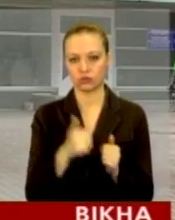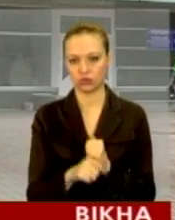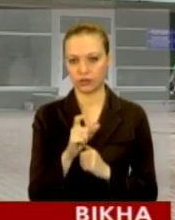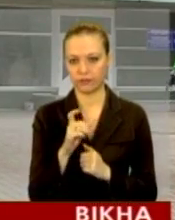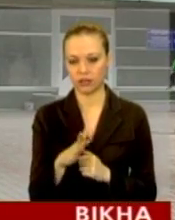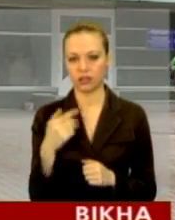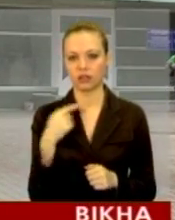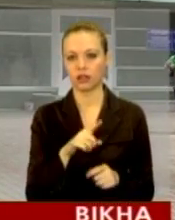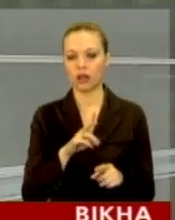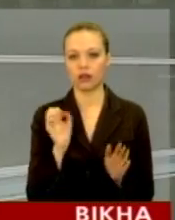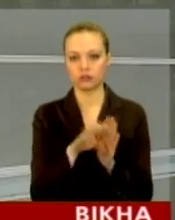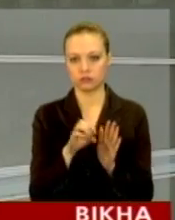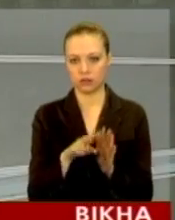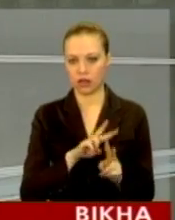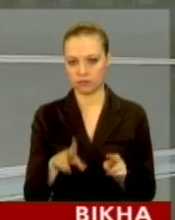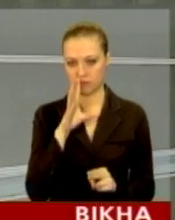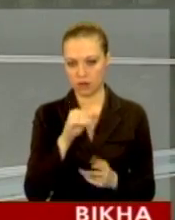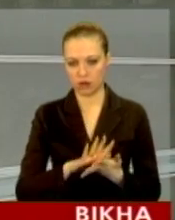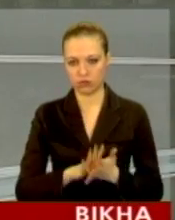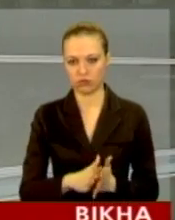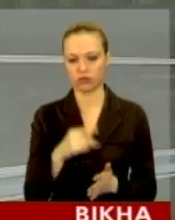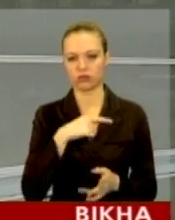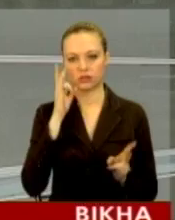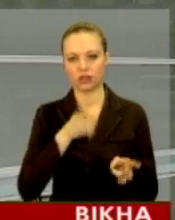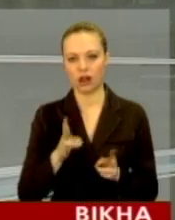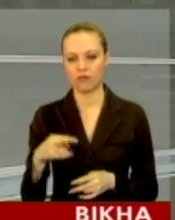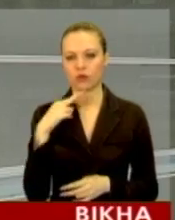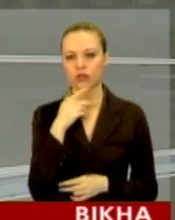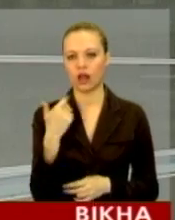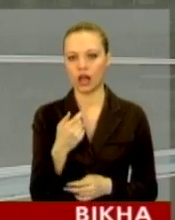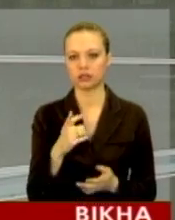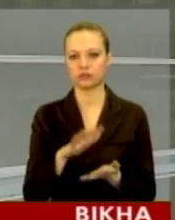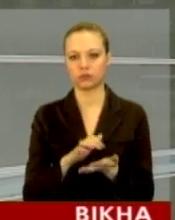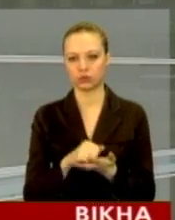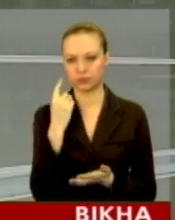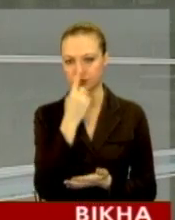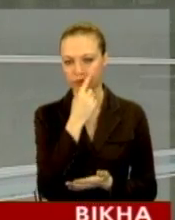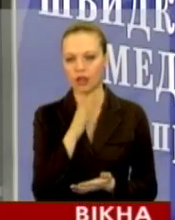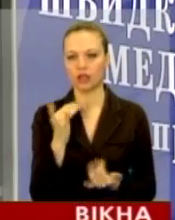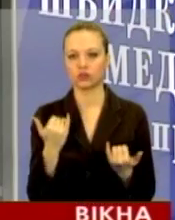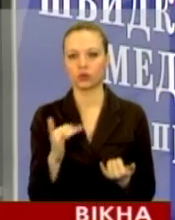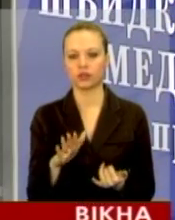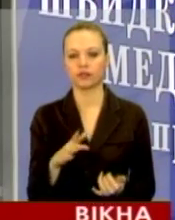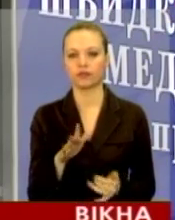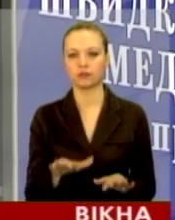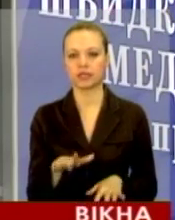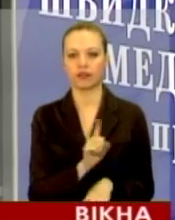щохвилини набиті, наче маршрутки. Черепно-мозкові травми, труєння газом, пошкодження очей. Сьогодні у місцевій